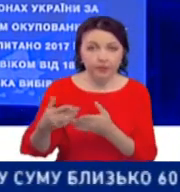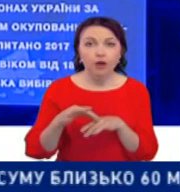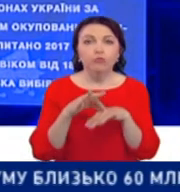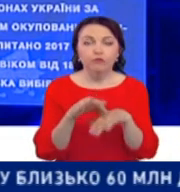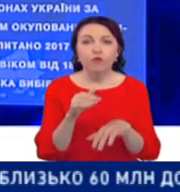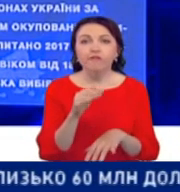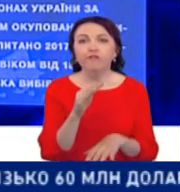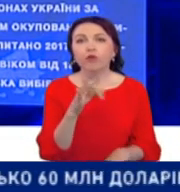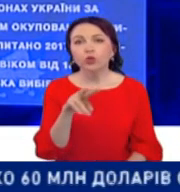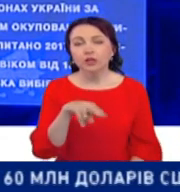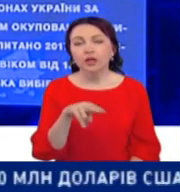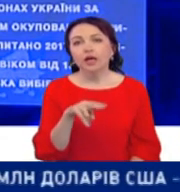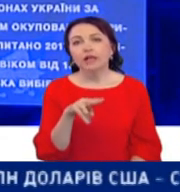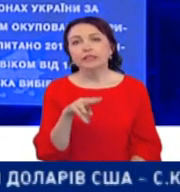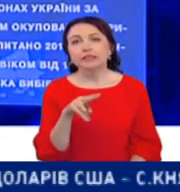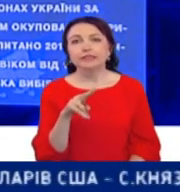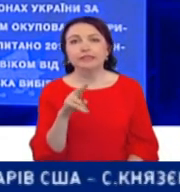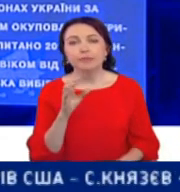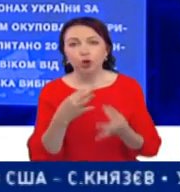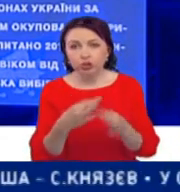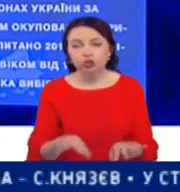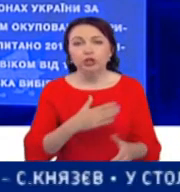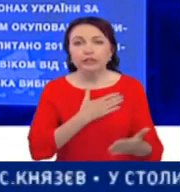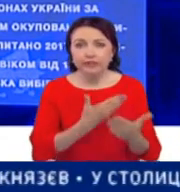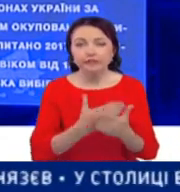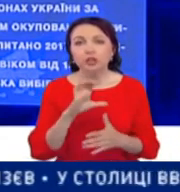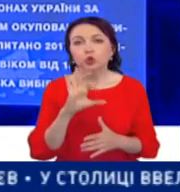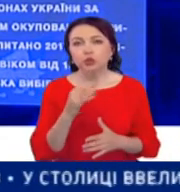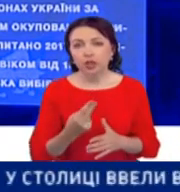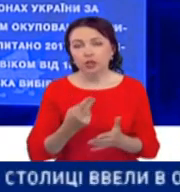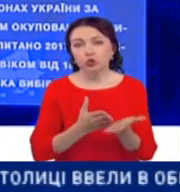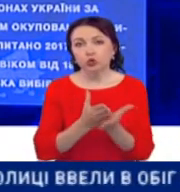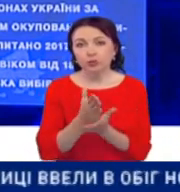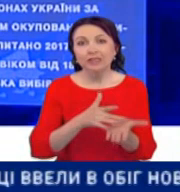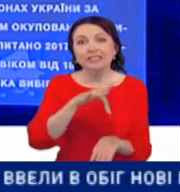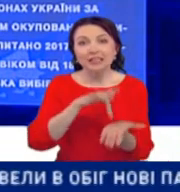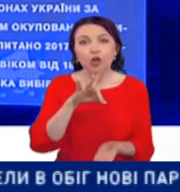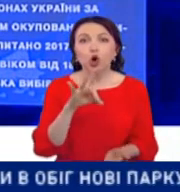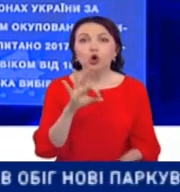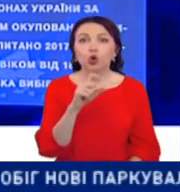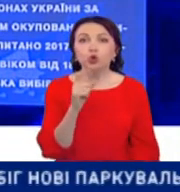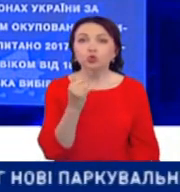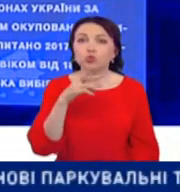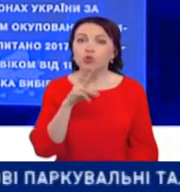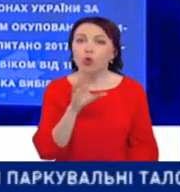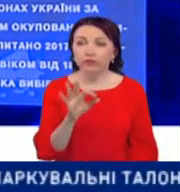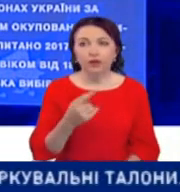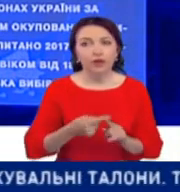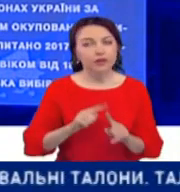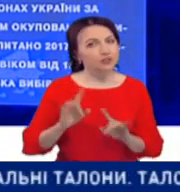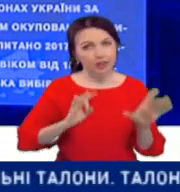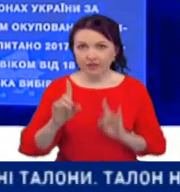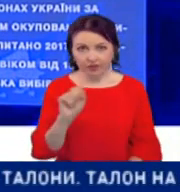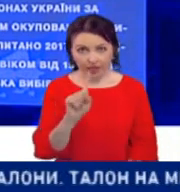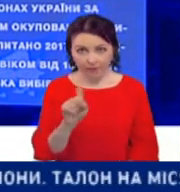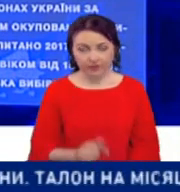Фонд демократичної ініціативи та соціологічна служба Центру Разумкова. Не реклама Центру Разумкова. Це так, я просто... Це центр